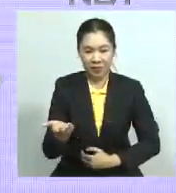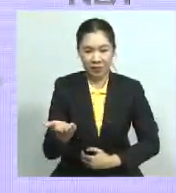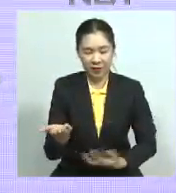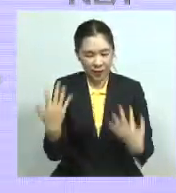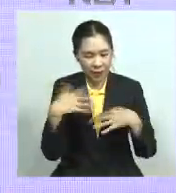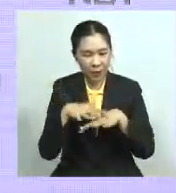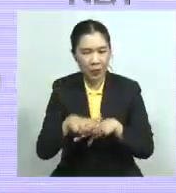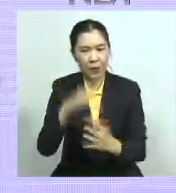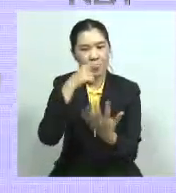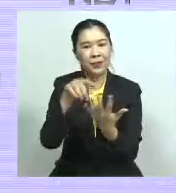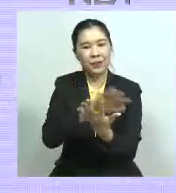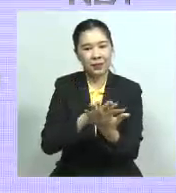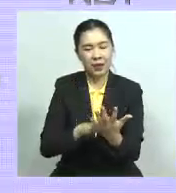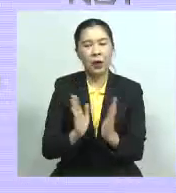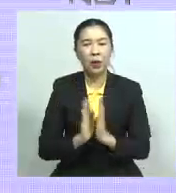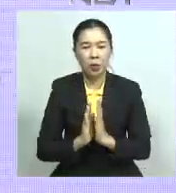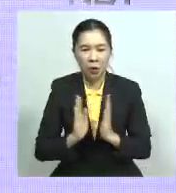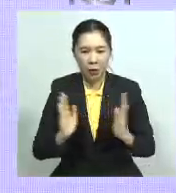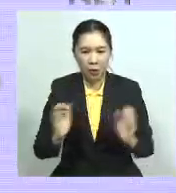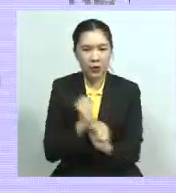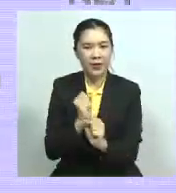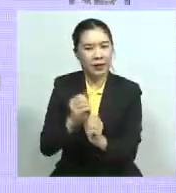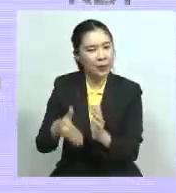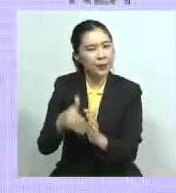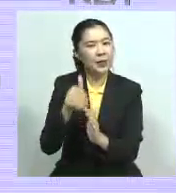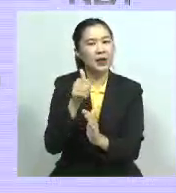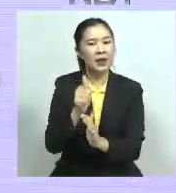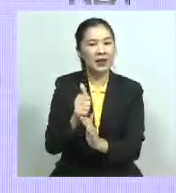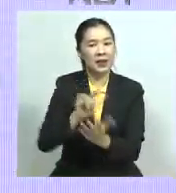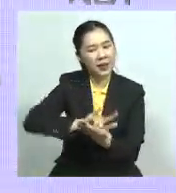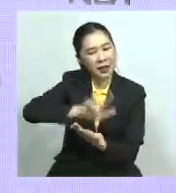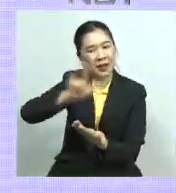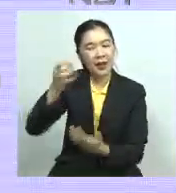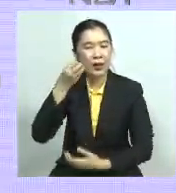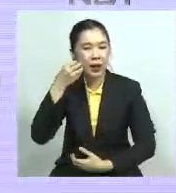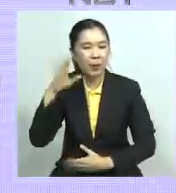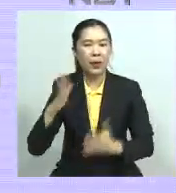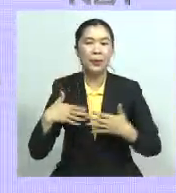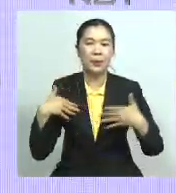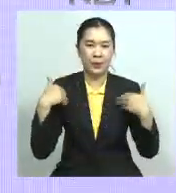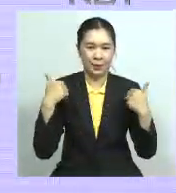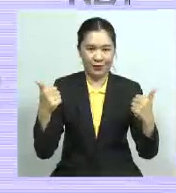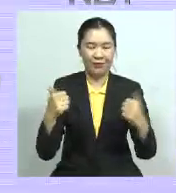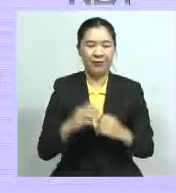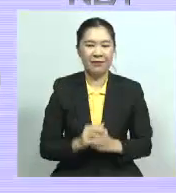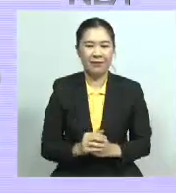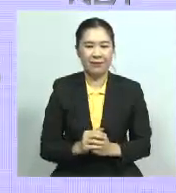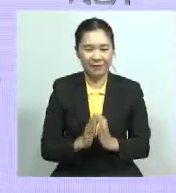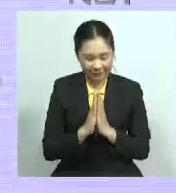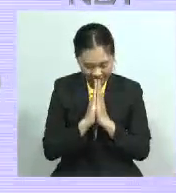ไทยอีกครั้งครับขอขอบคุณขอให้ประสบความสำเร็จด้วยดีเดินทางกลับโดยสวัสดิภาพและขอให้มีความสุขในประเทศไทยนะครับส